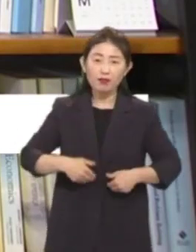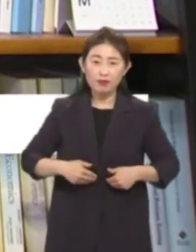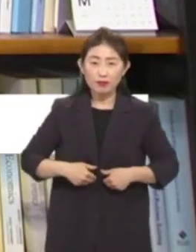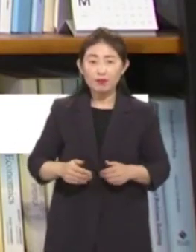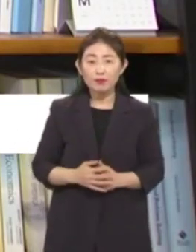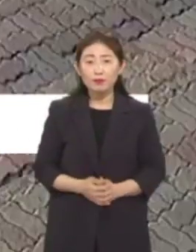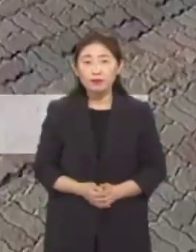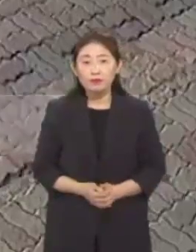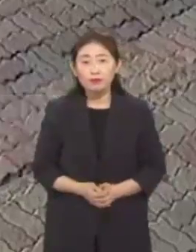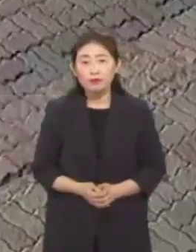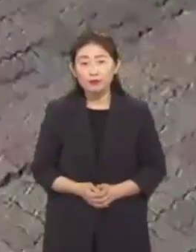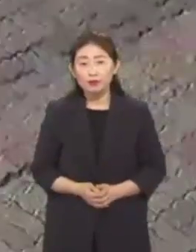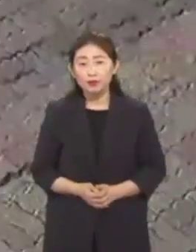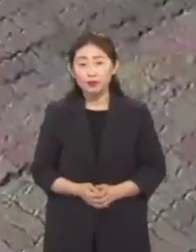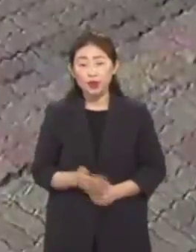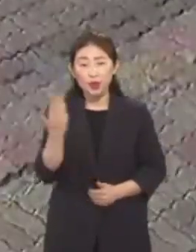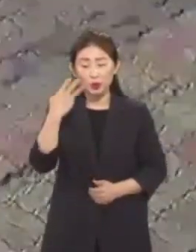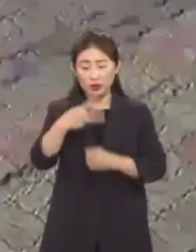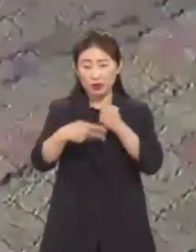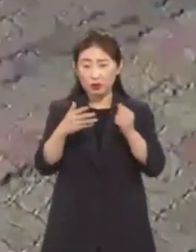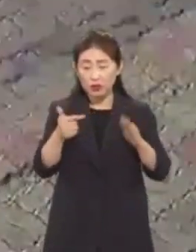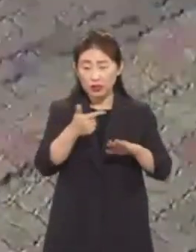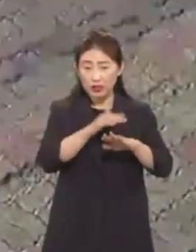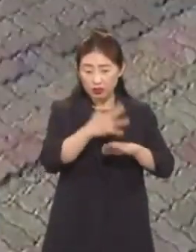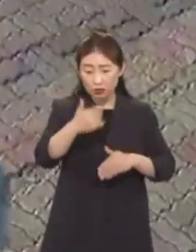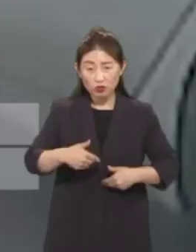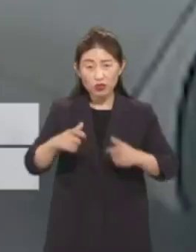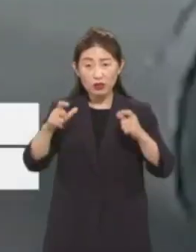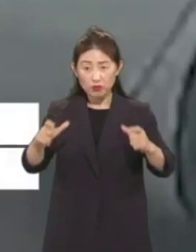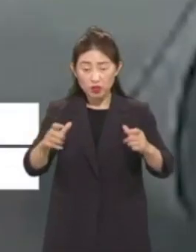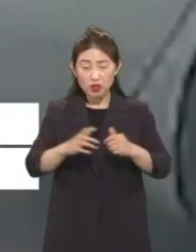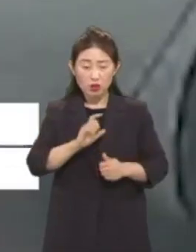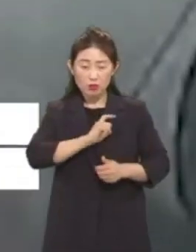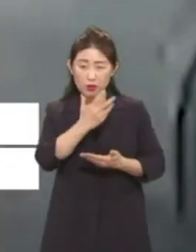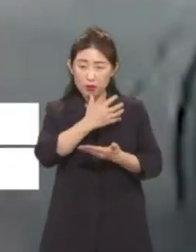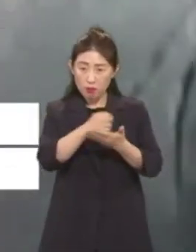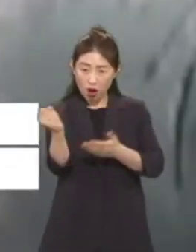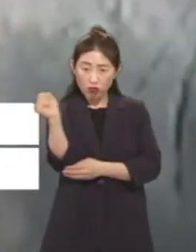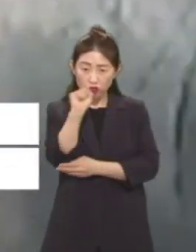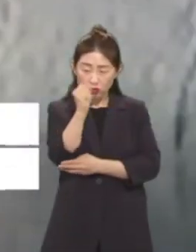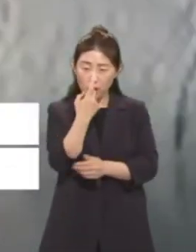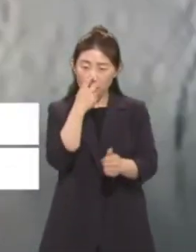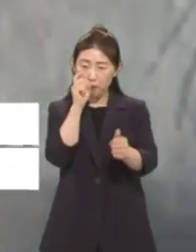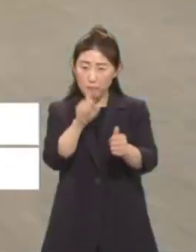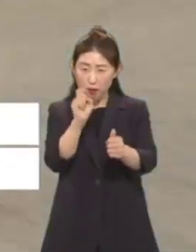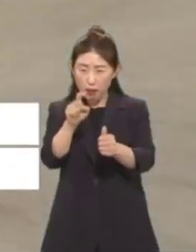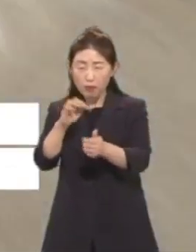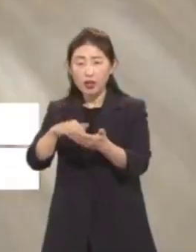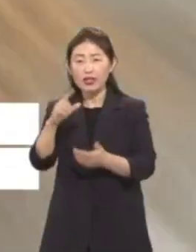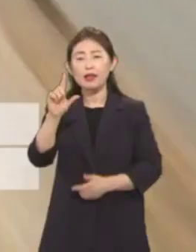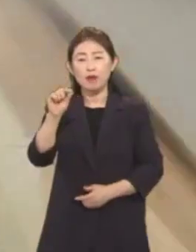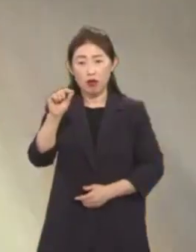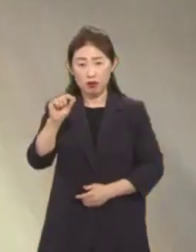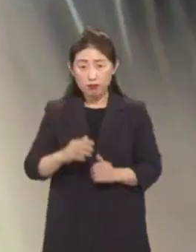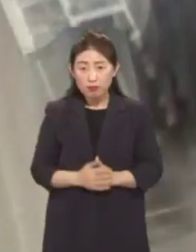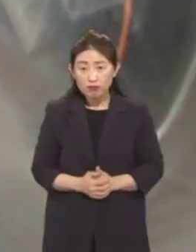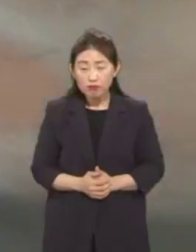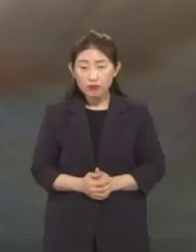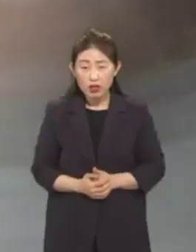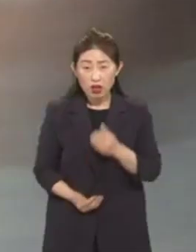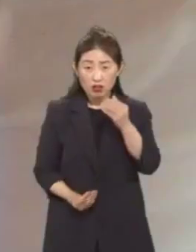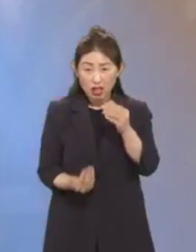필요가 있겠고. 최근 3년간 대전과 충남 지역에서 무면허 운전으로 단속된 건 1만여 건. 무면허 운전